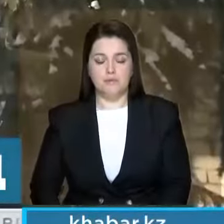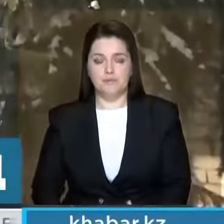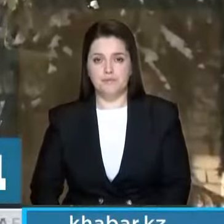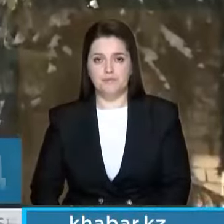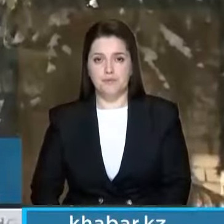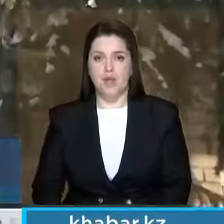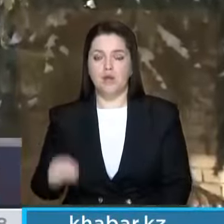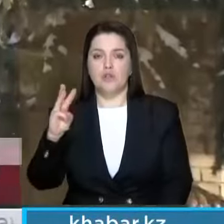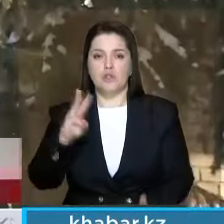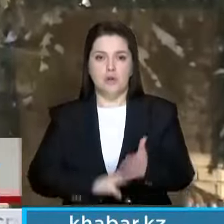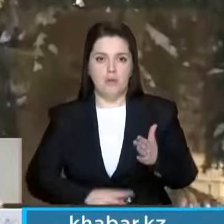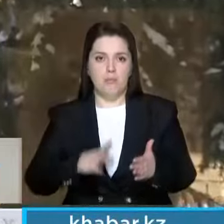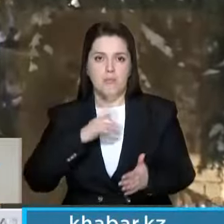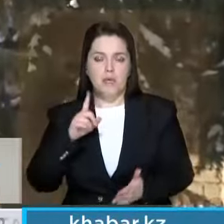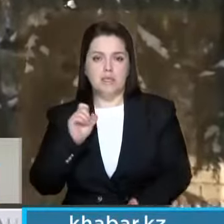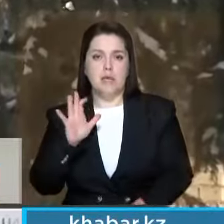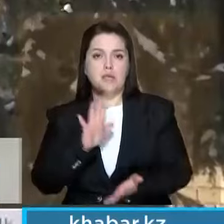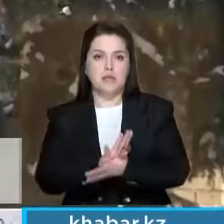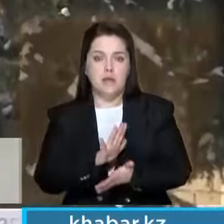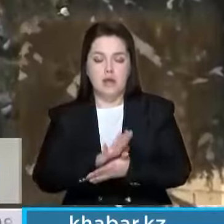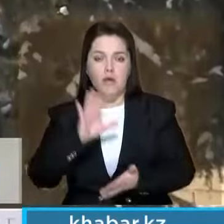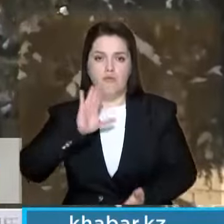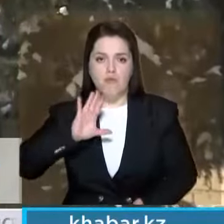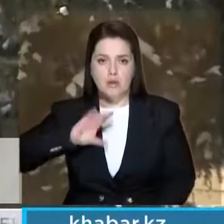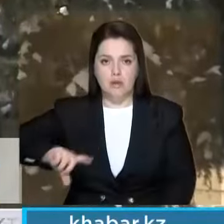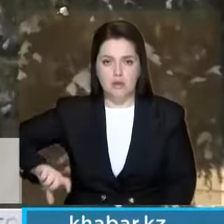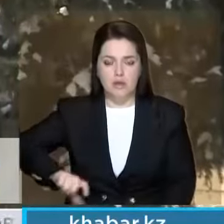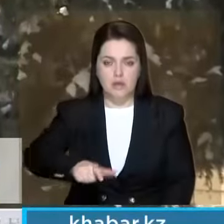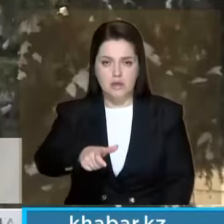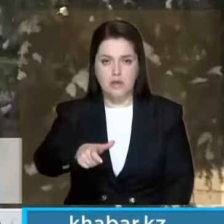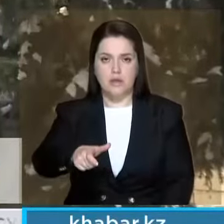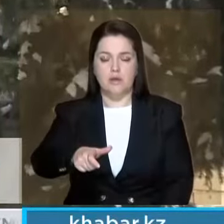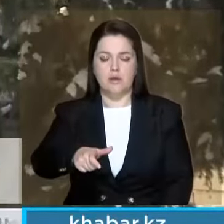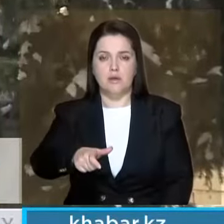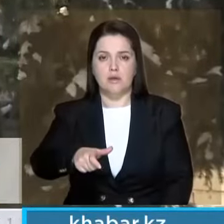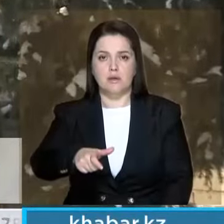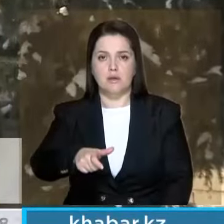Штрафы были за загрязнение водного объекта